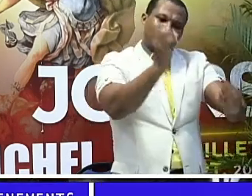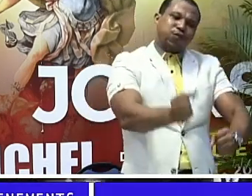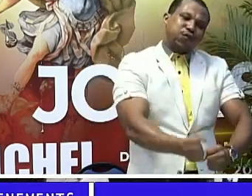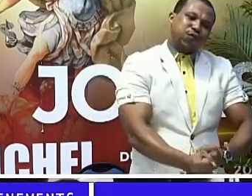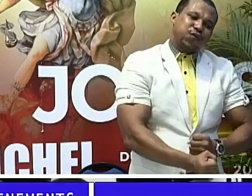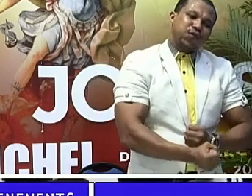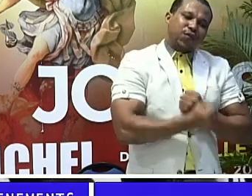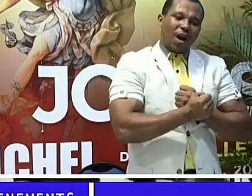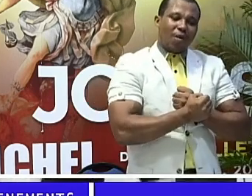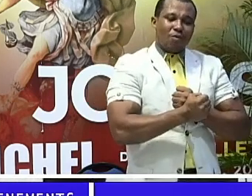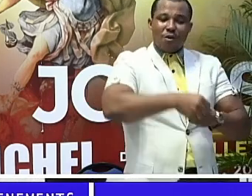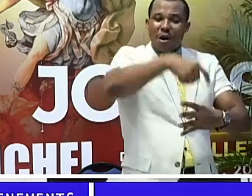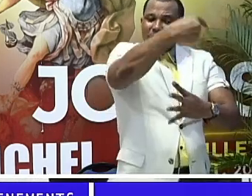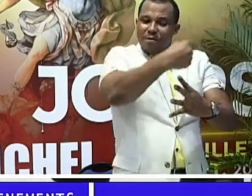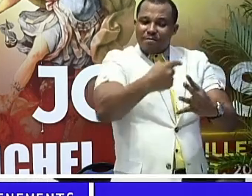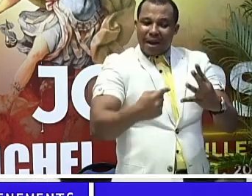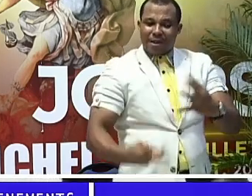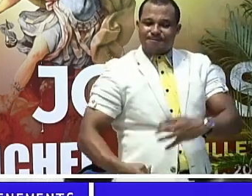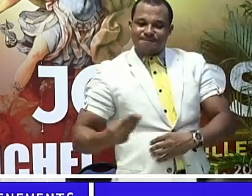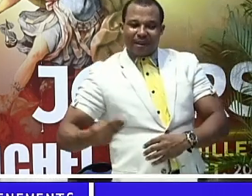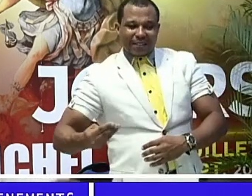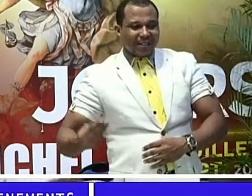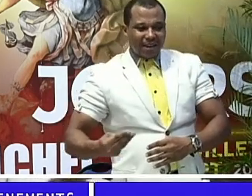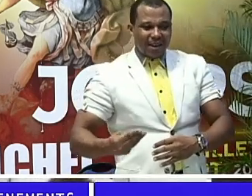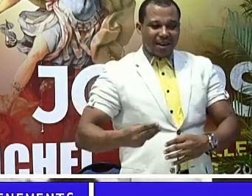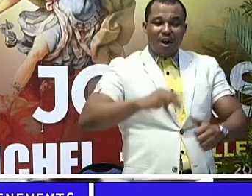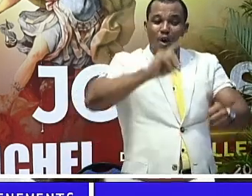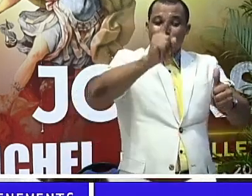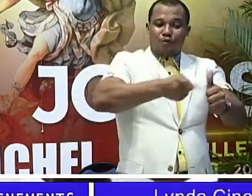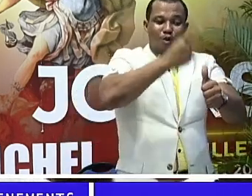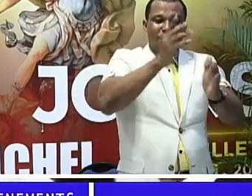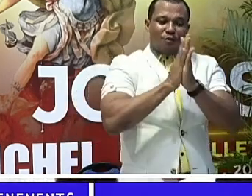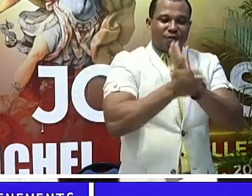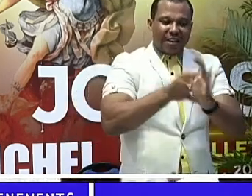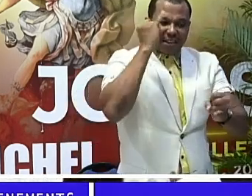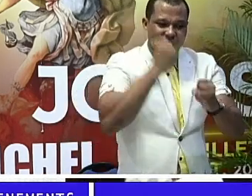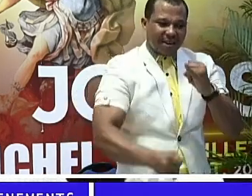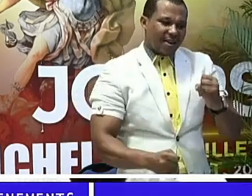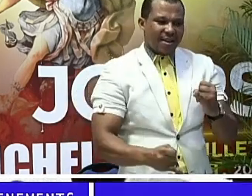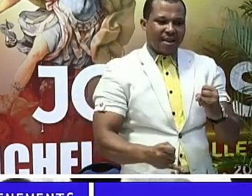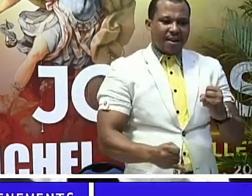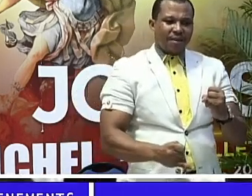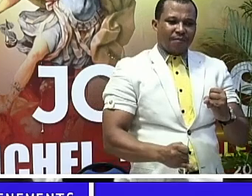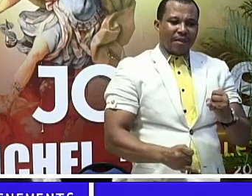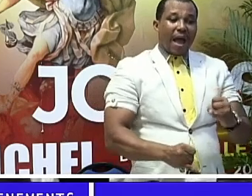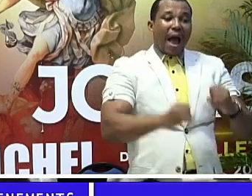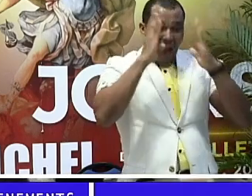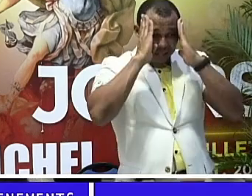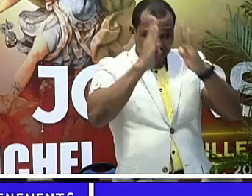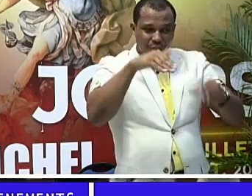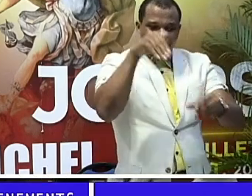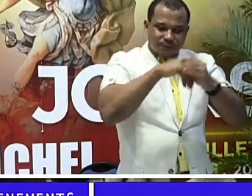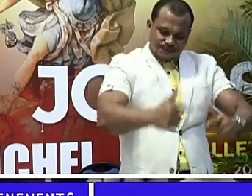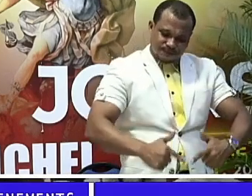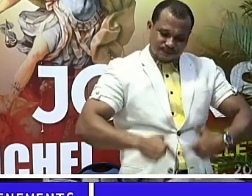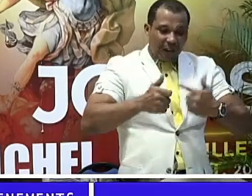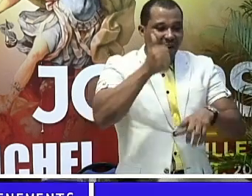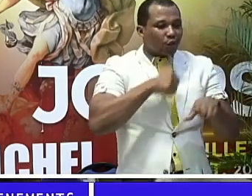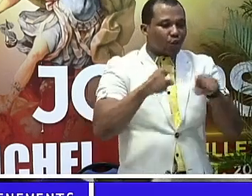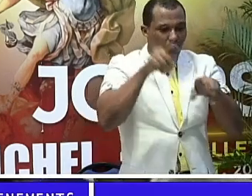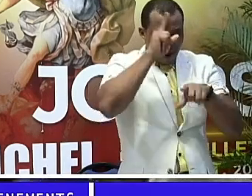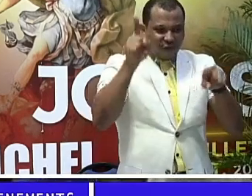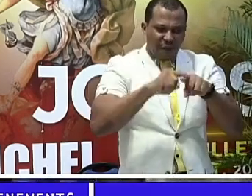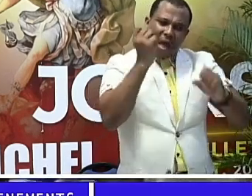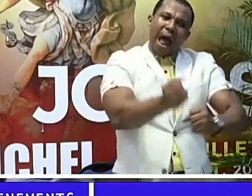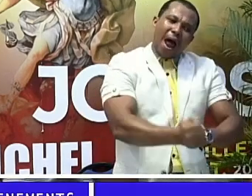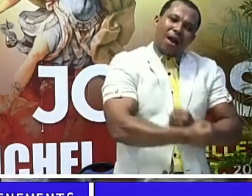choses matérielles, pas faut sortir premier, vin tourner dernier. Bat dans la vie après Maxime, mieux pour que l'amour